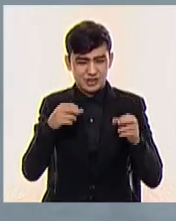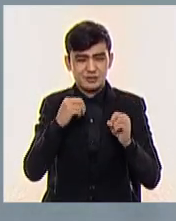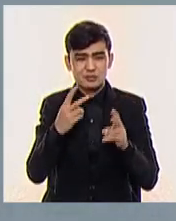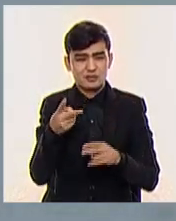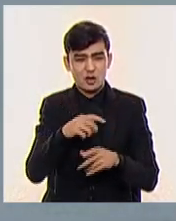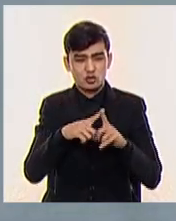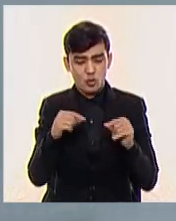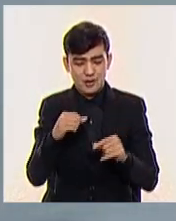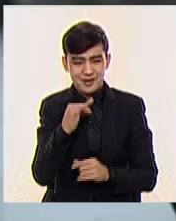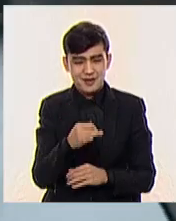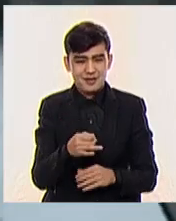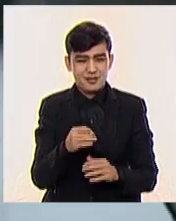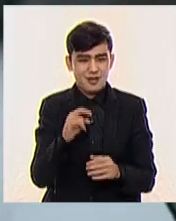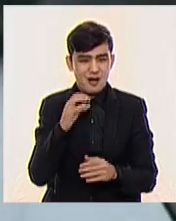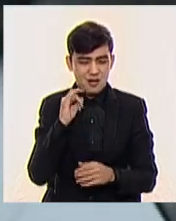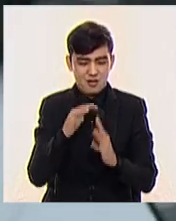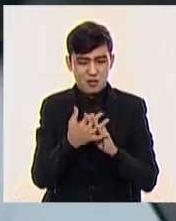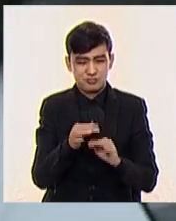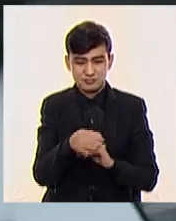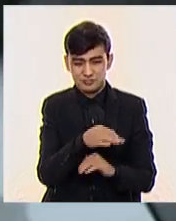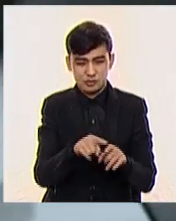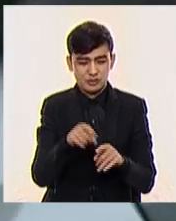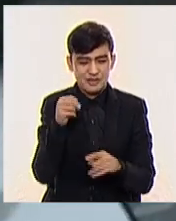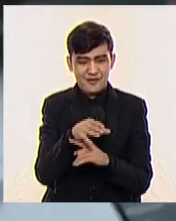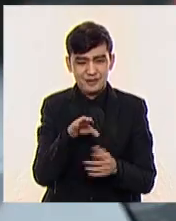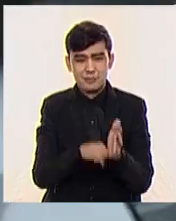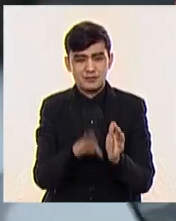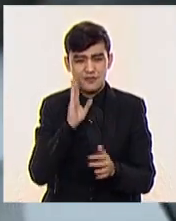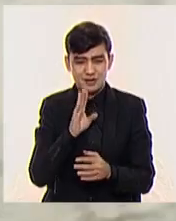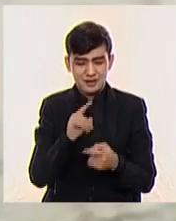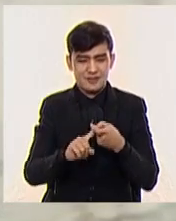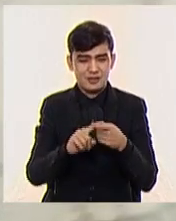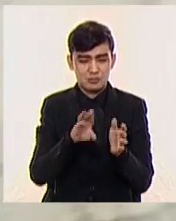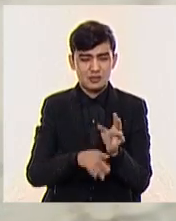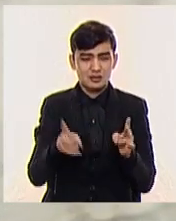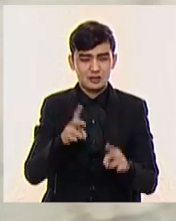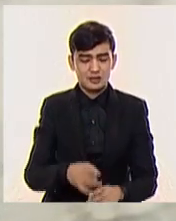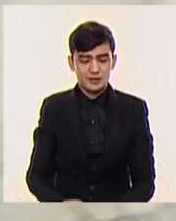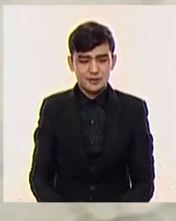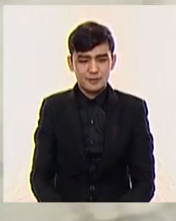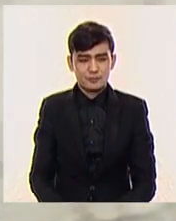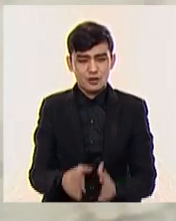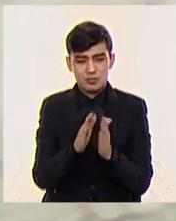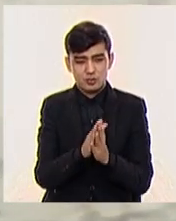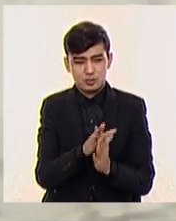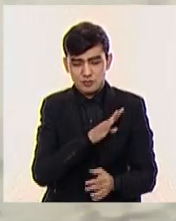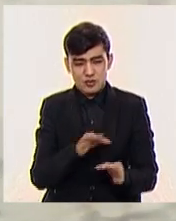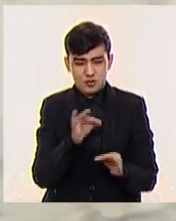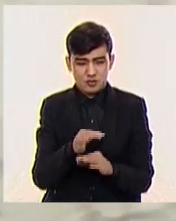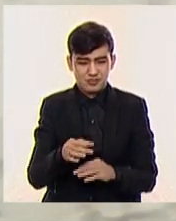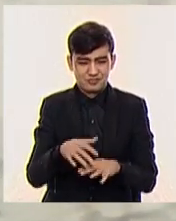школ. Несколько поселков Карагандинской области остались без света, воды и связи. Убедительная просьба к